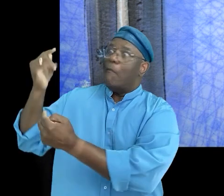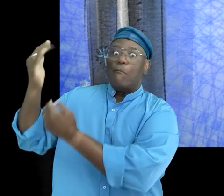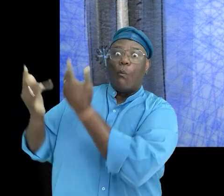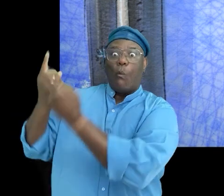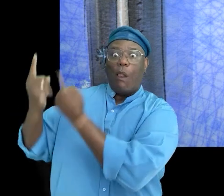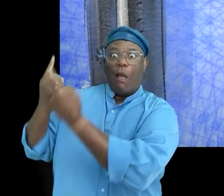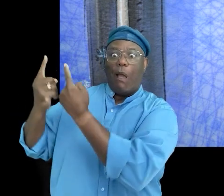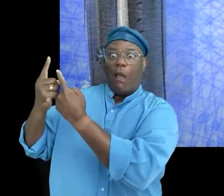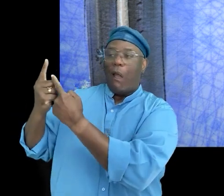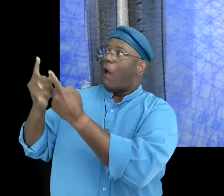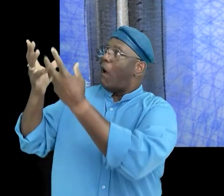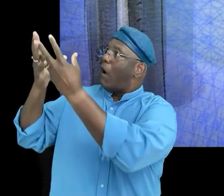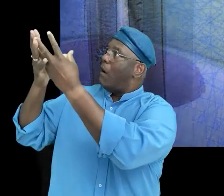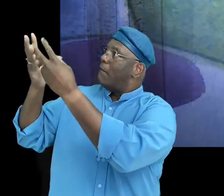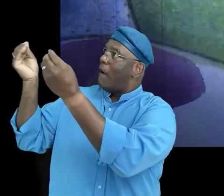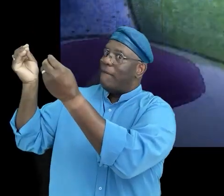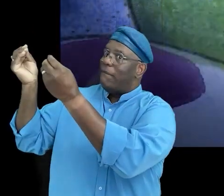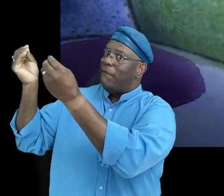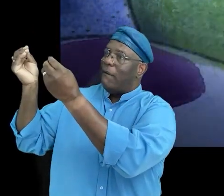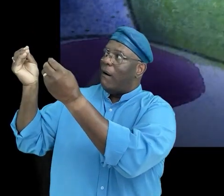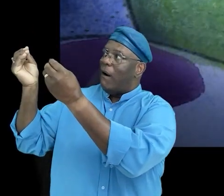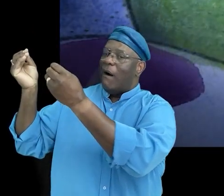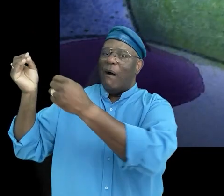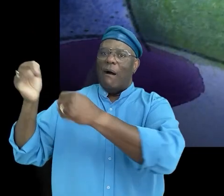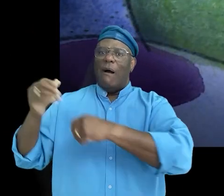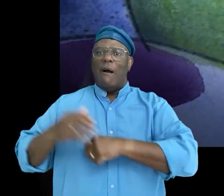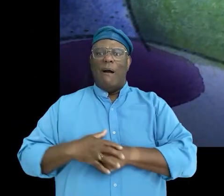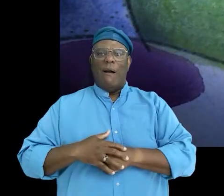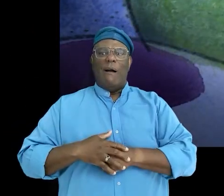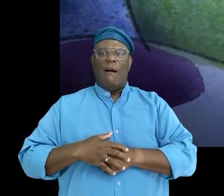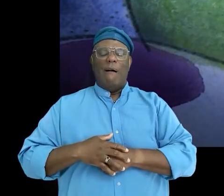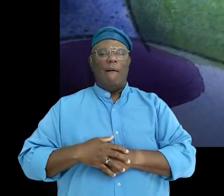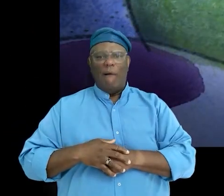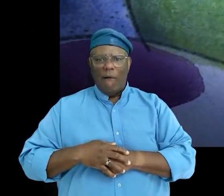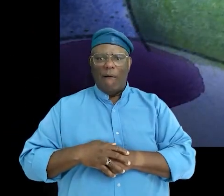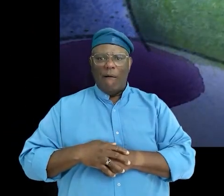boiler, roedd hi wedi cael digon.